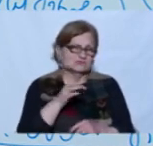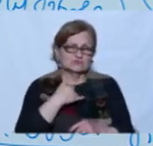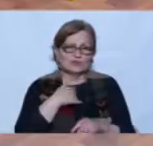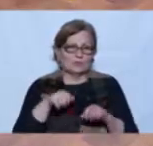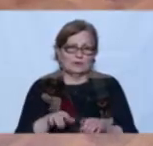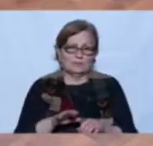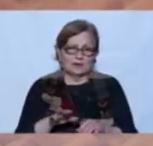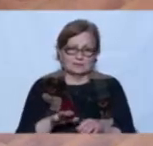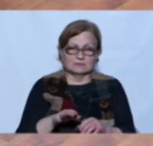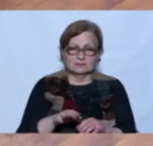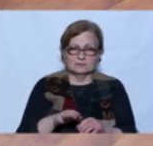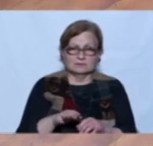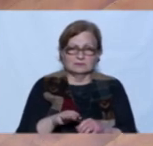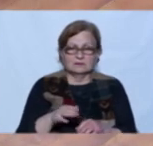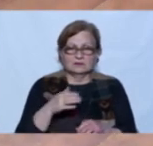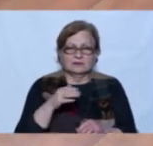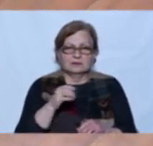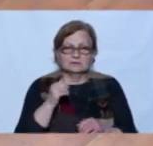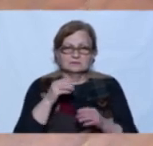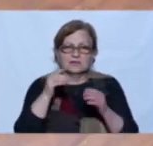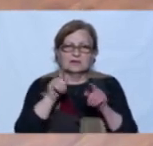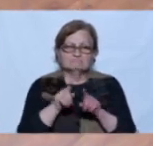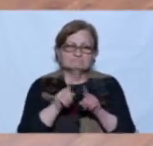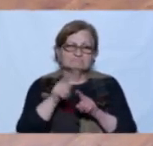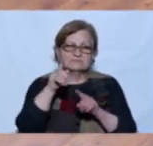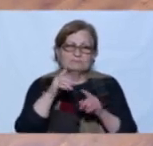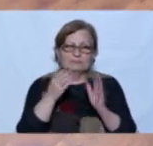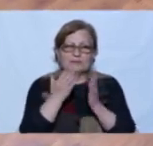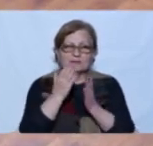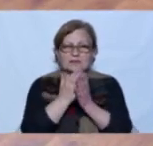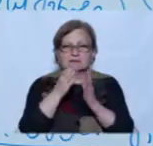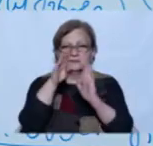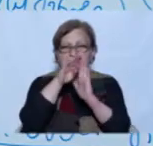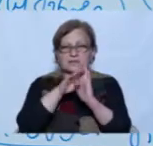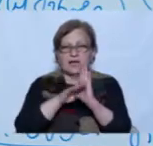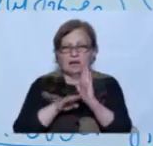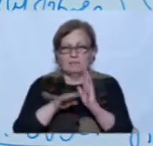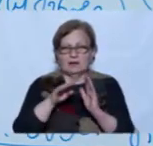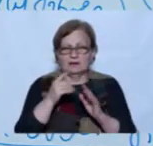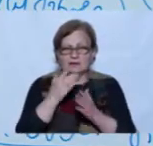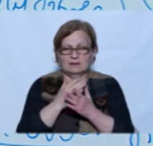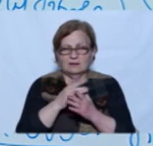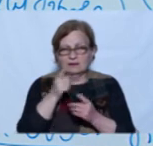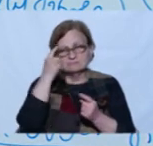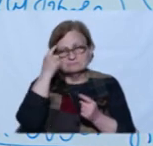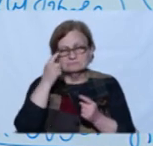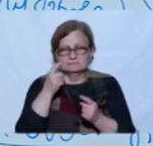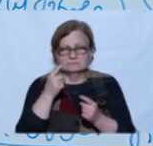აქვთ, ამ და მხოლოდ სქემის მიხედვით აბიტურიენტებს უჭირთ ხოლმე